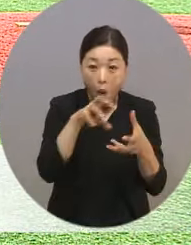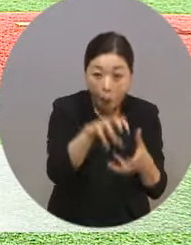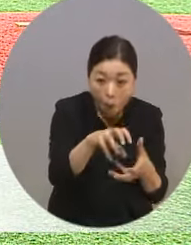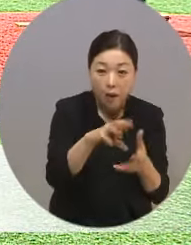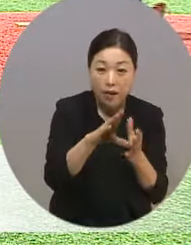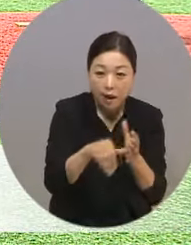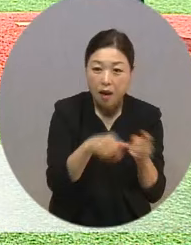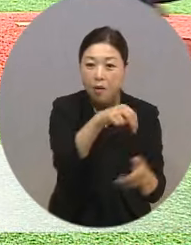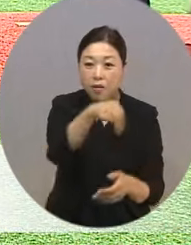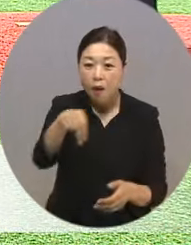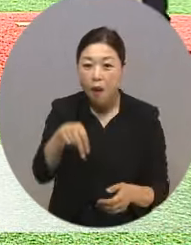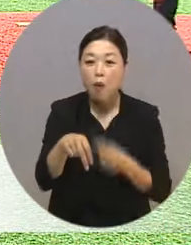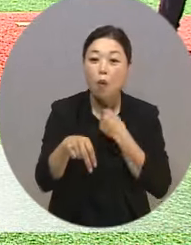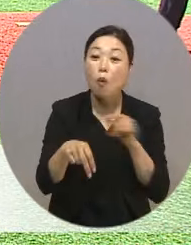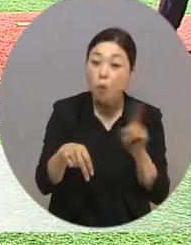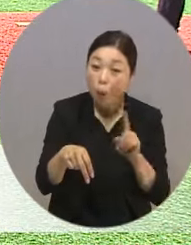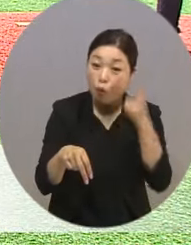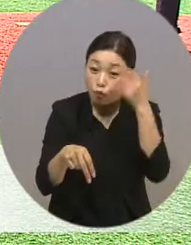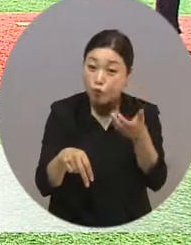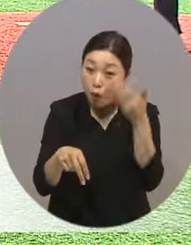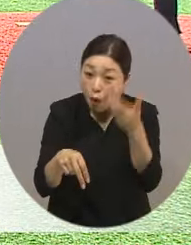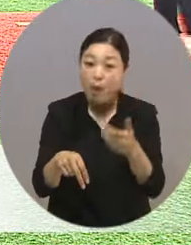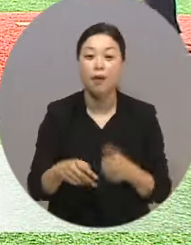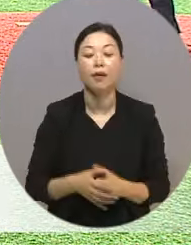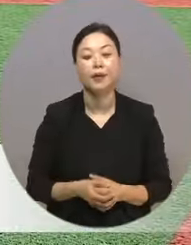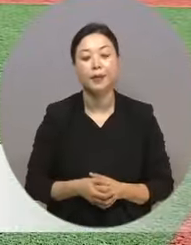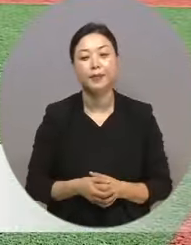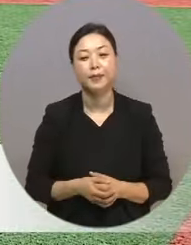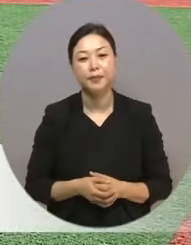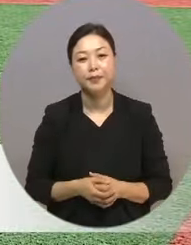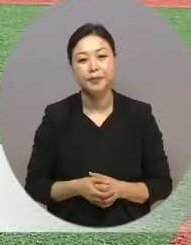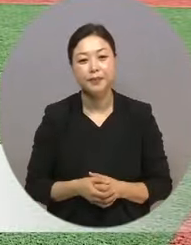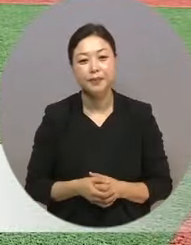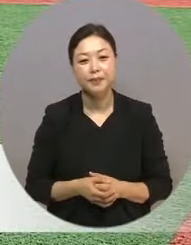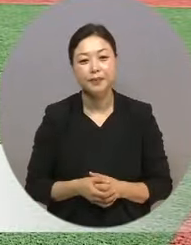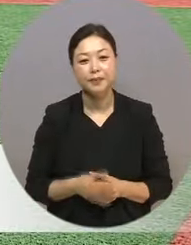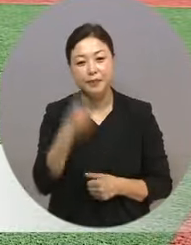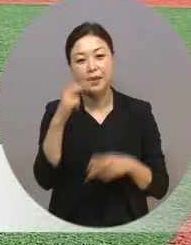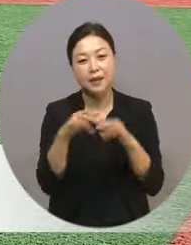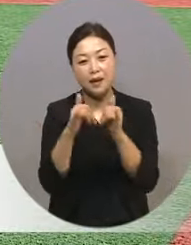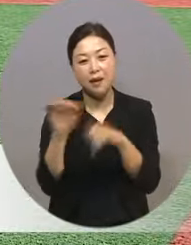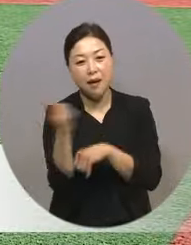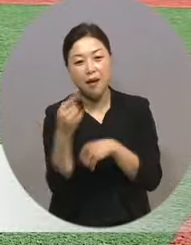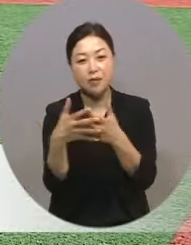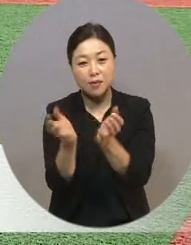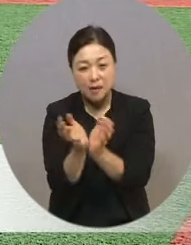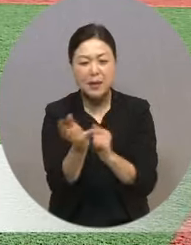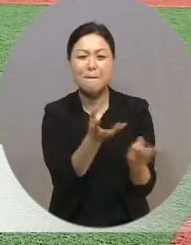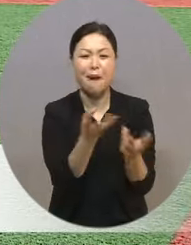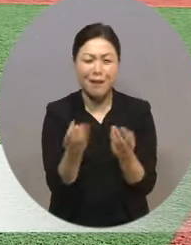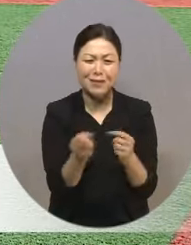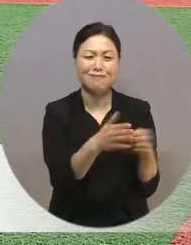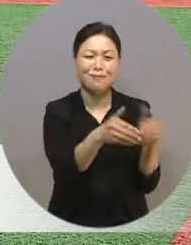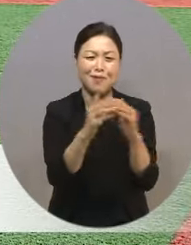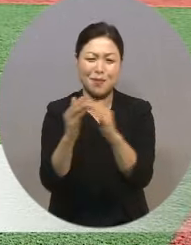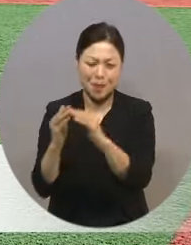서고 싶으신지 이런 것들도 조금 이제 얘기로 여쭤보고 그 시각장애 야구단들이 좀 많이 생겨서 그